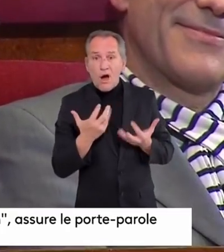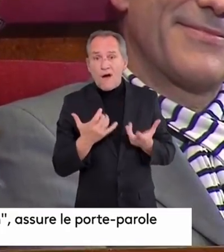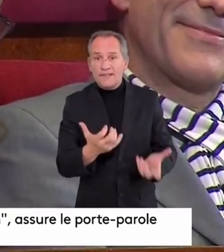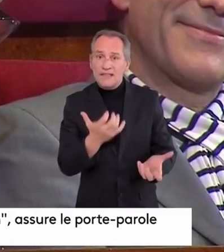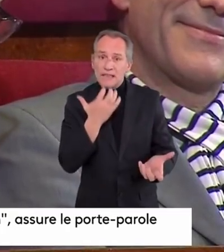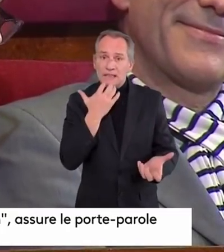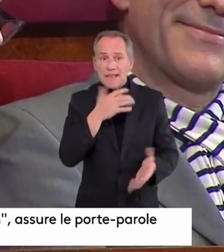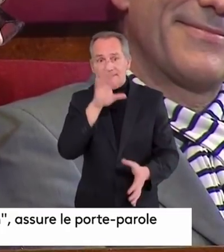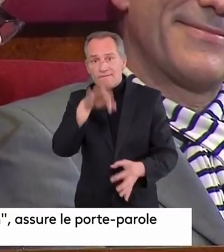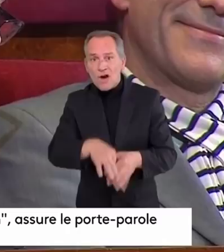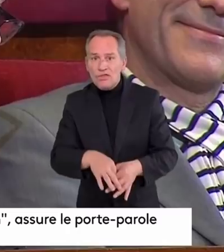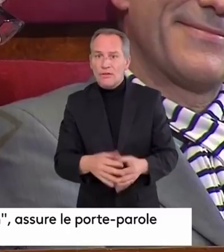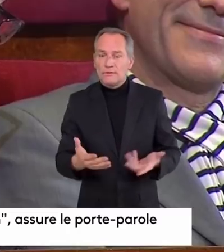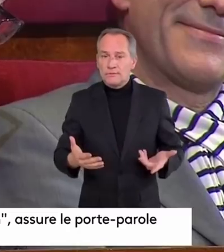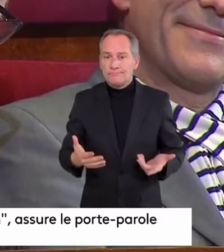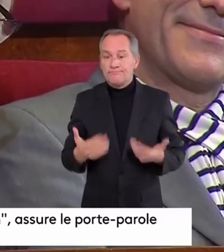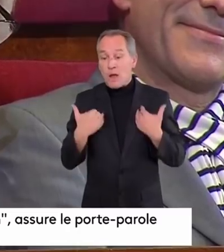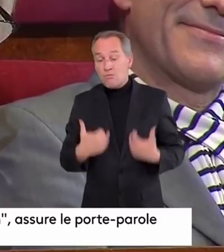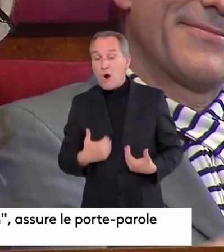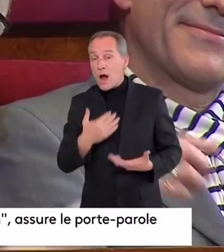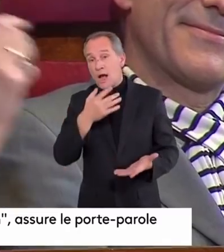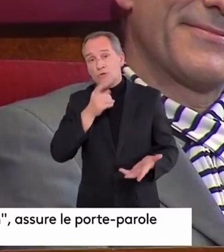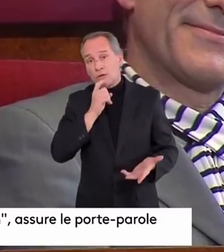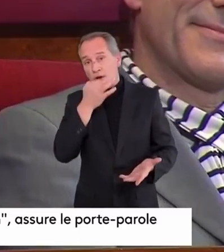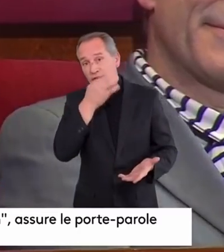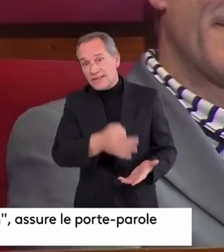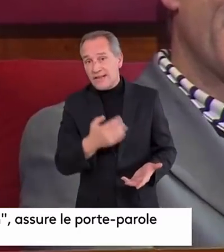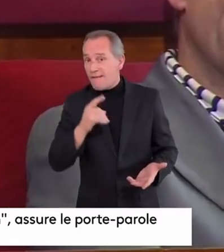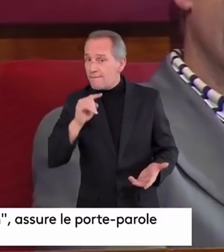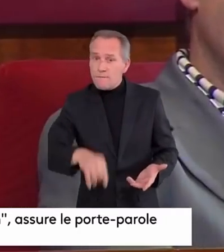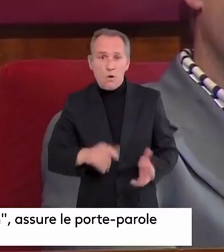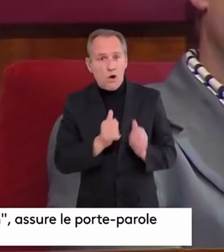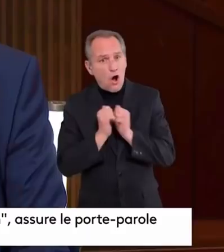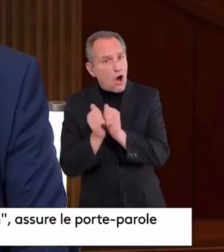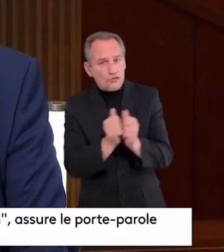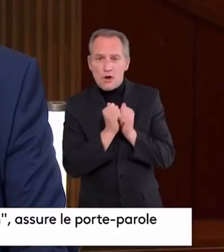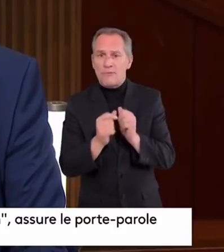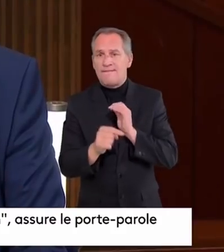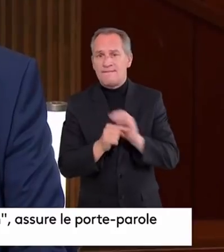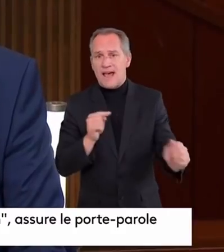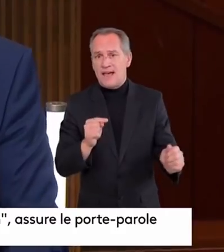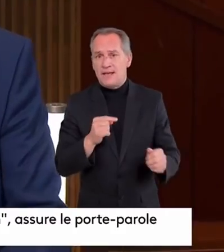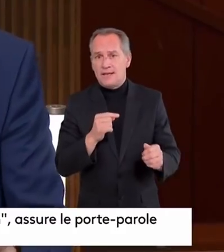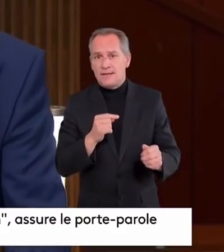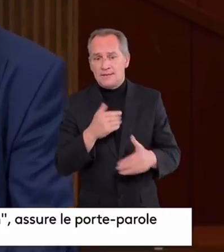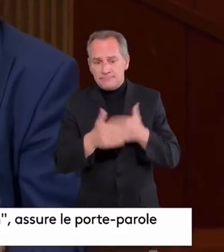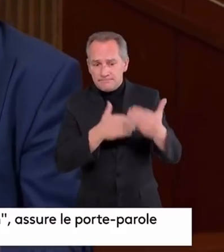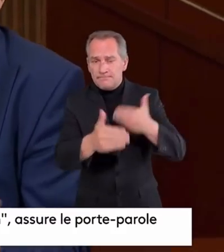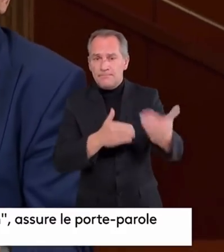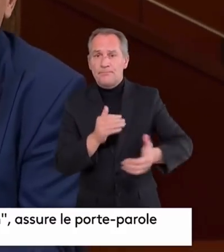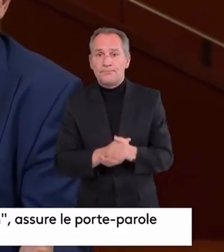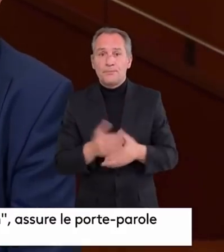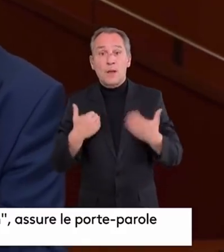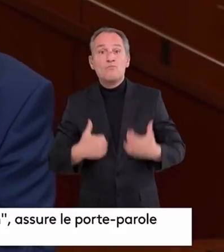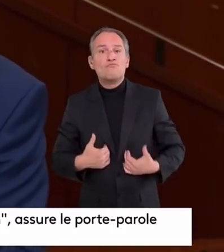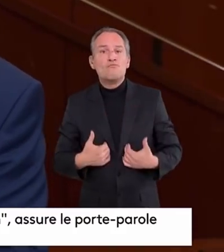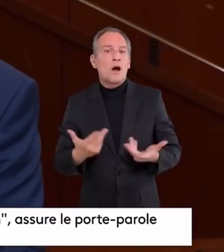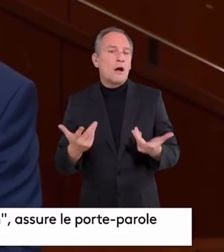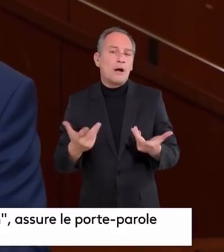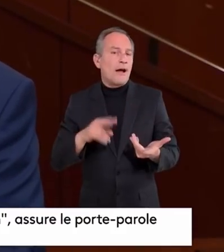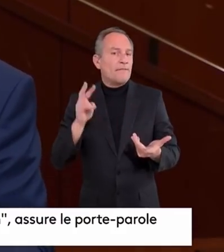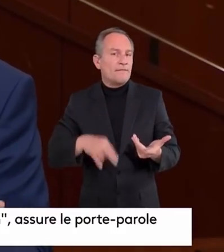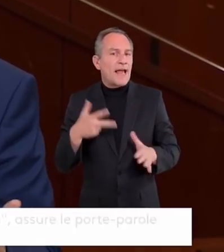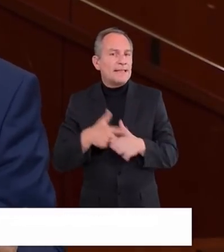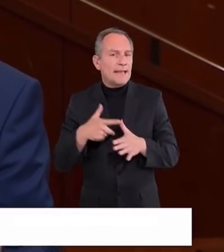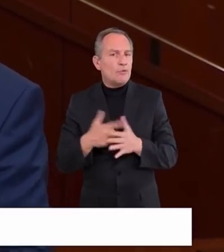Bon, je l'ai dit tout à l'heure, je pense qu'il faut qu'on le construise ensemble. Et j'ai proposé, moi, quelque chose tout au début